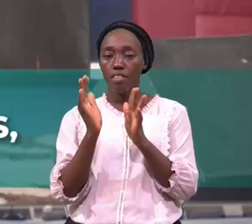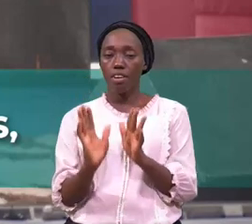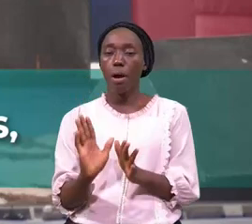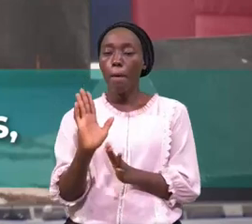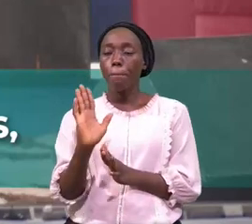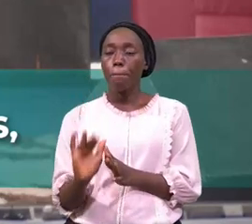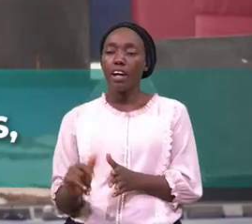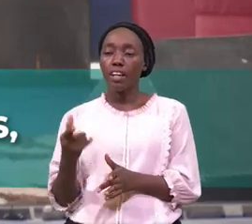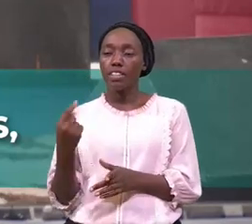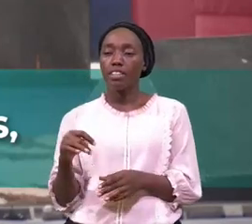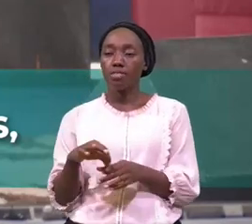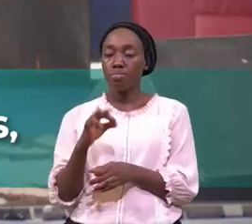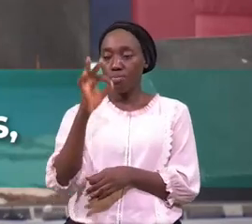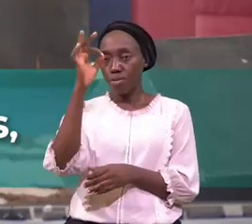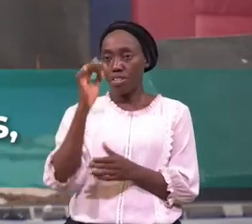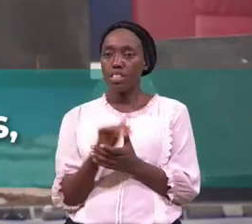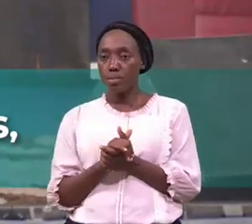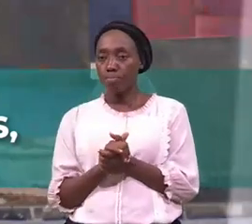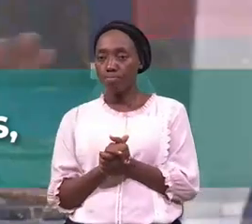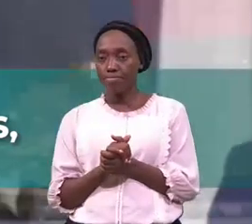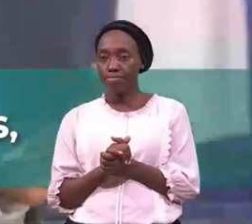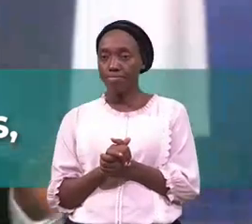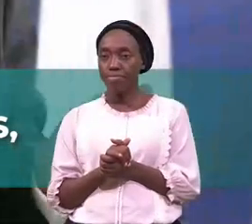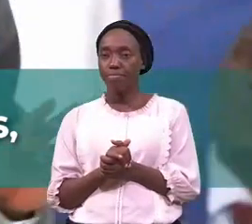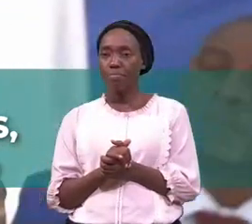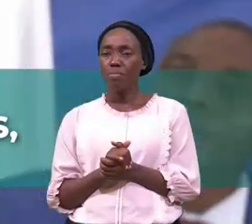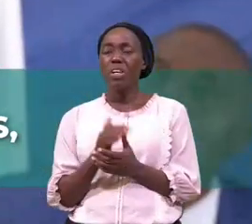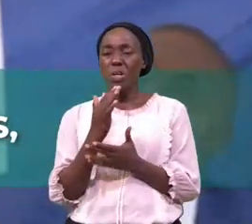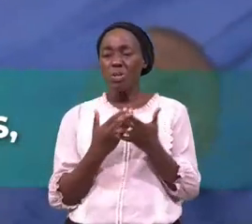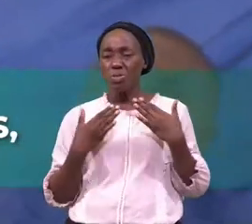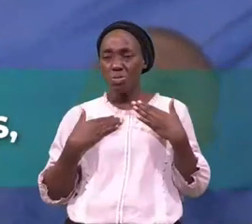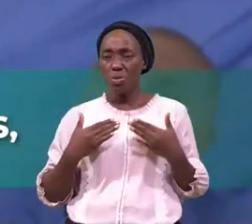Quelqu'un prêche. Mais personne n'est persuadé.